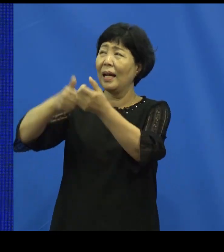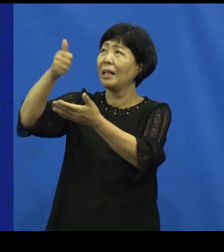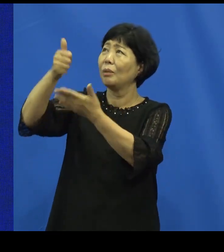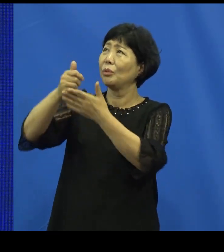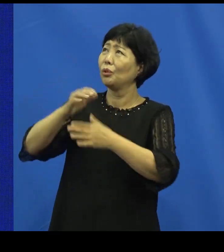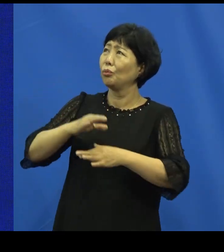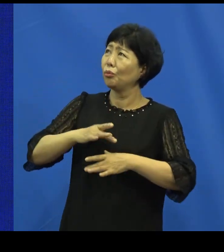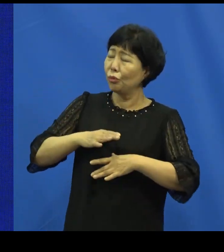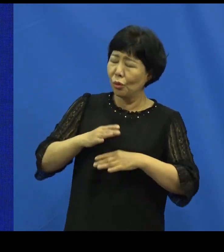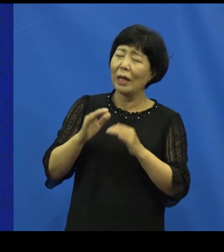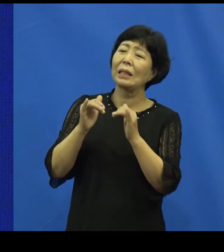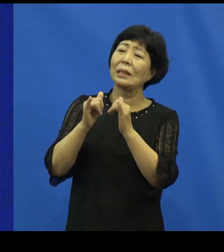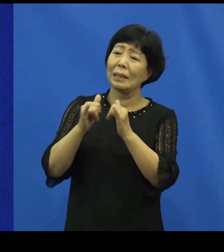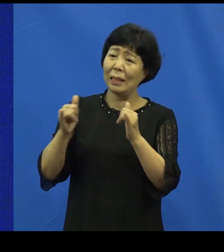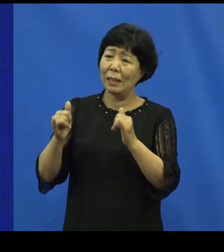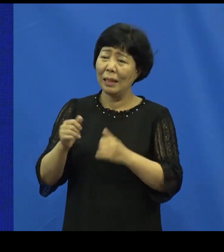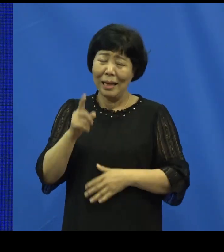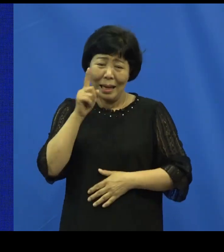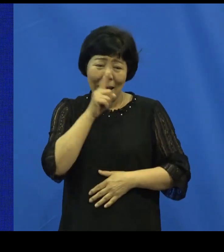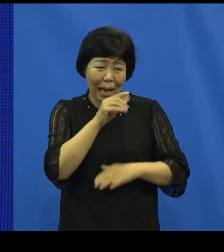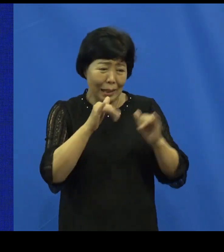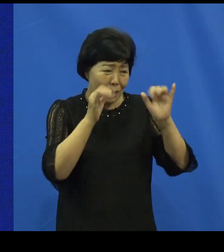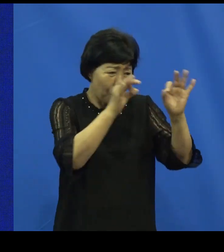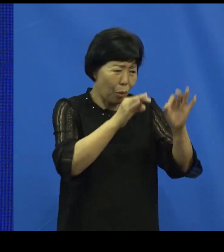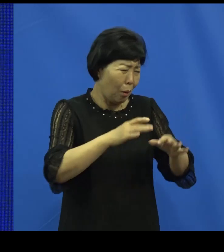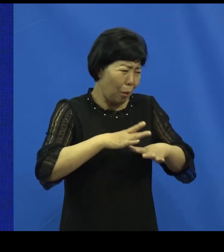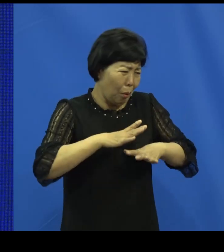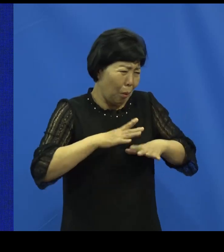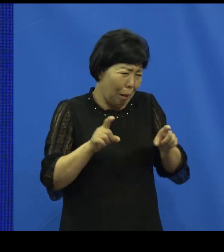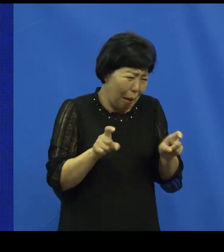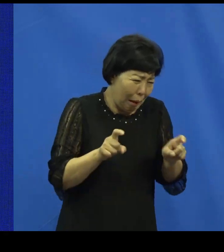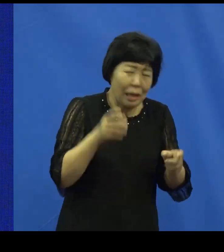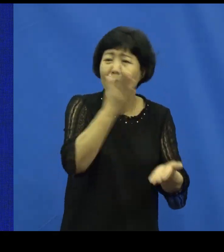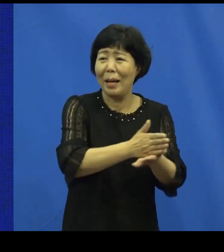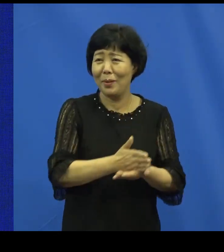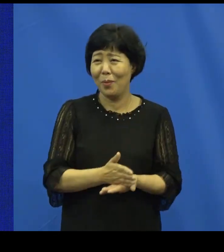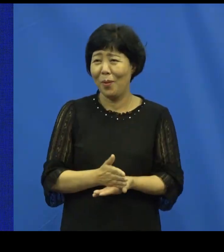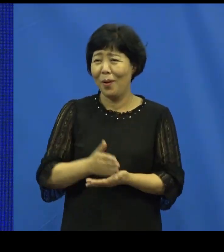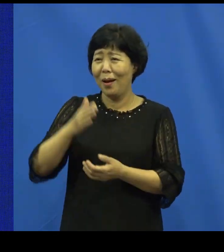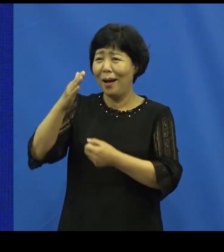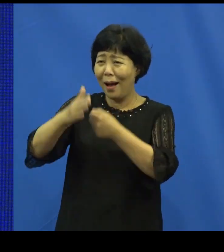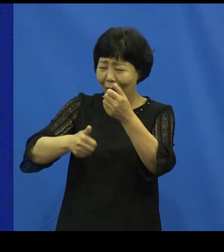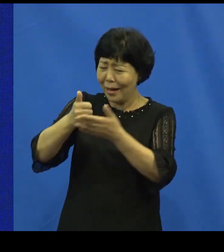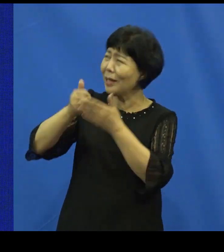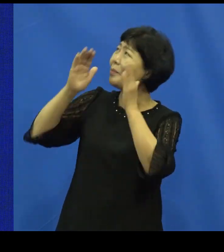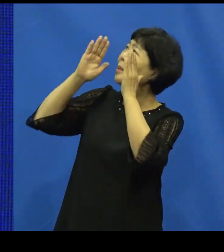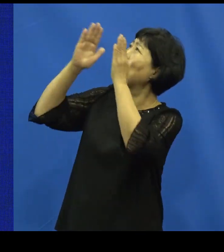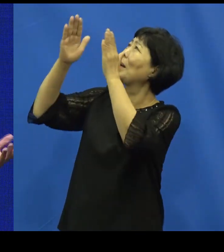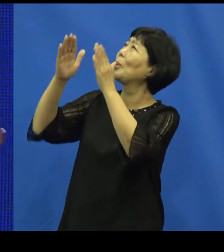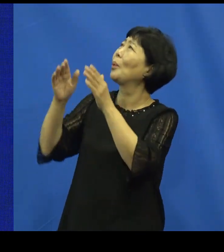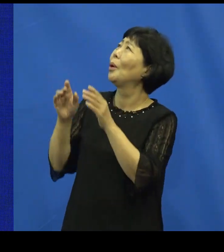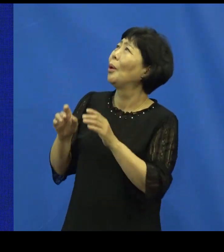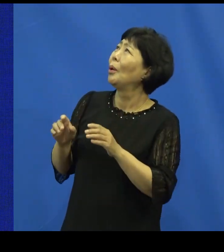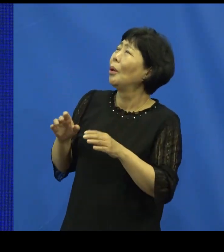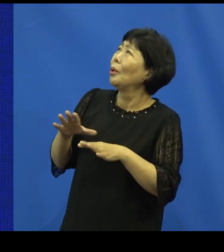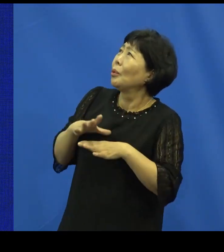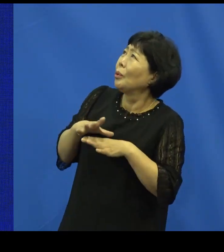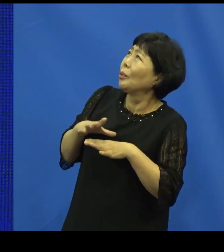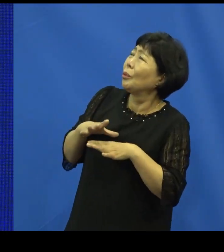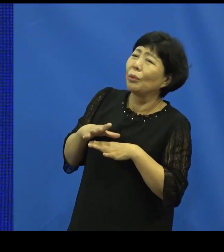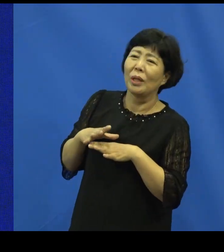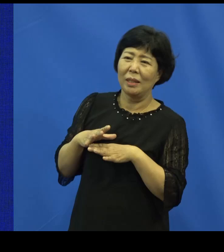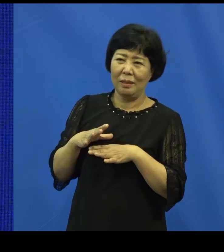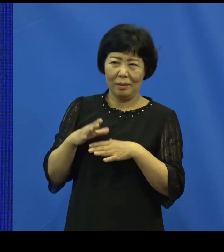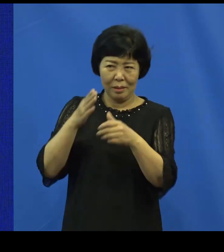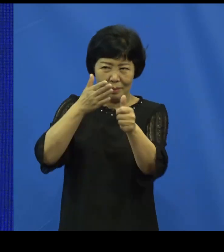사람들. 악인을 두려워하지 마세요. 악한 문화에 휩쓸려서 악한 사람들의